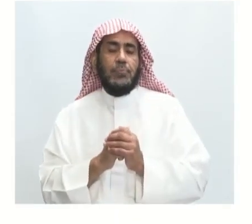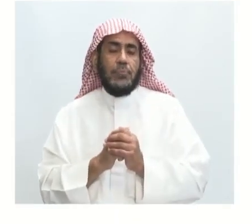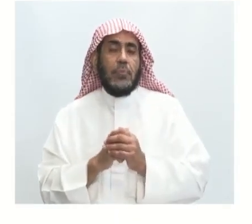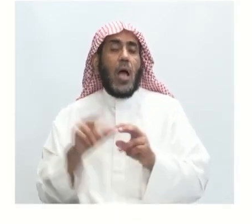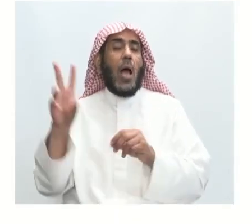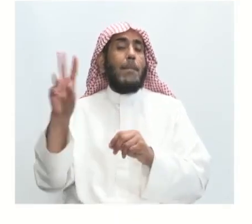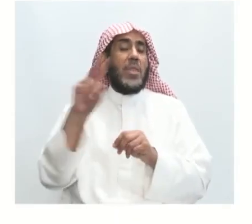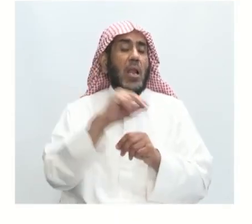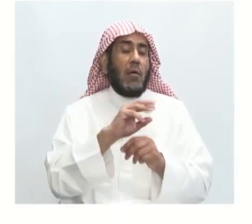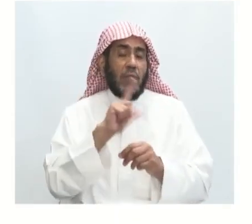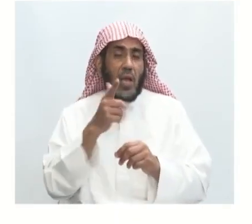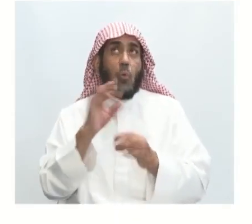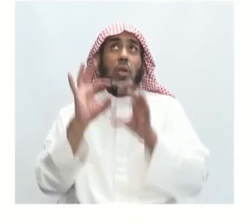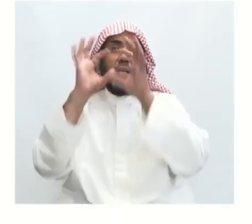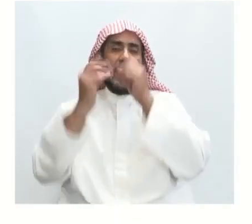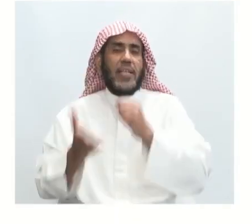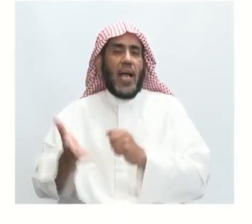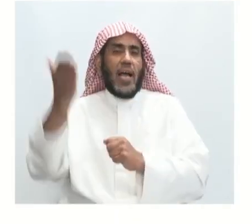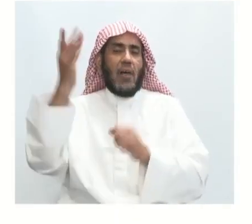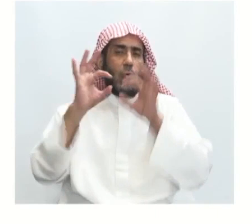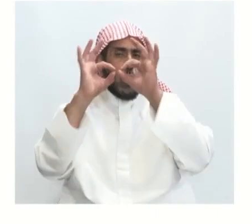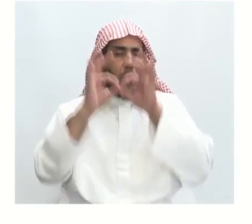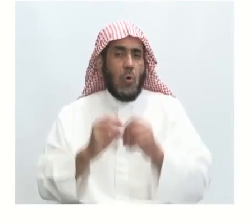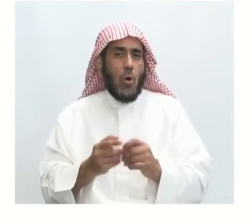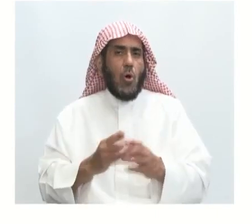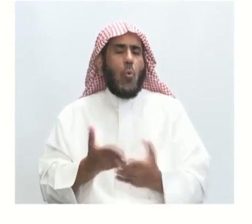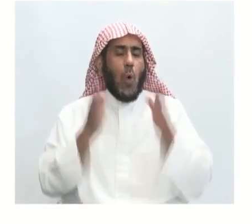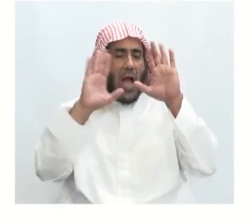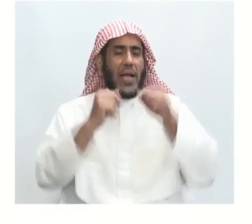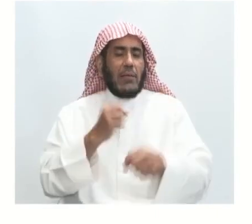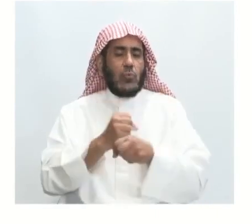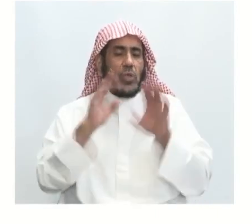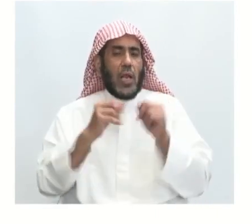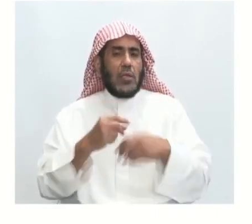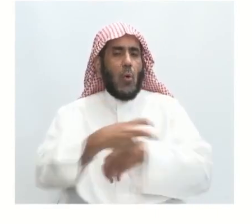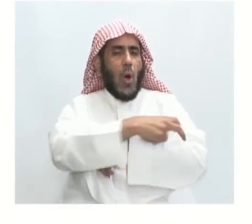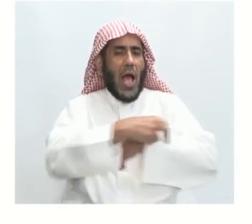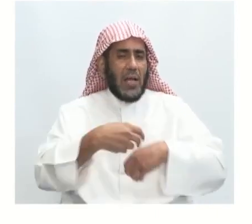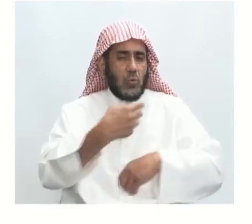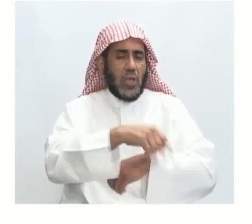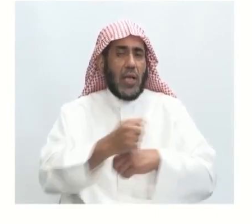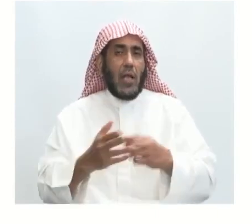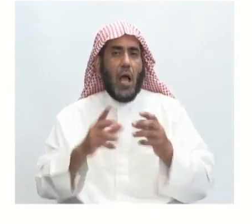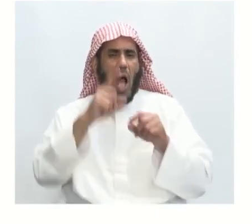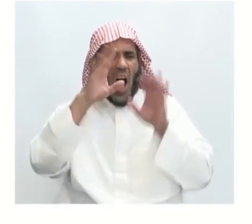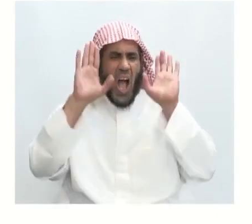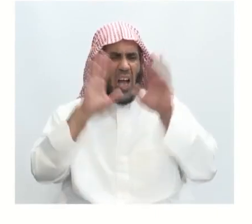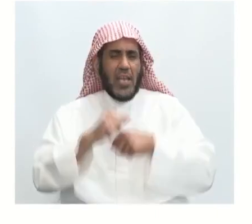امثله في قوله تعالى واقيموا الصلاه واتوا الزكاه اقيموا